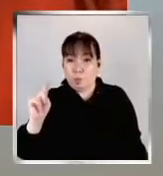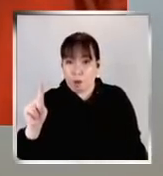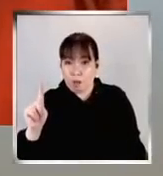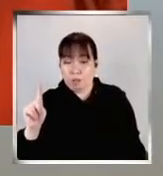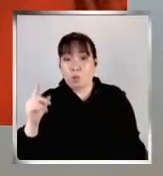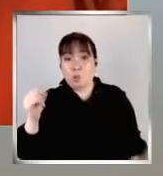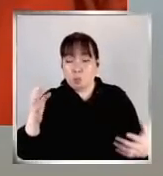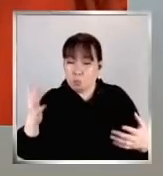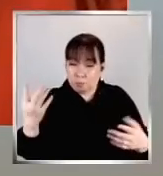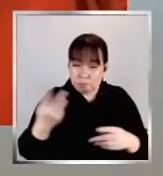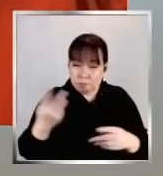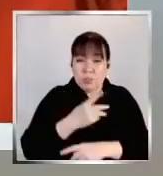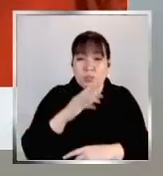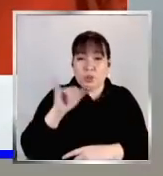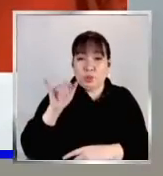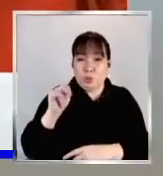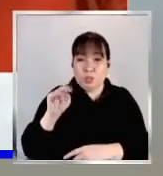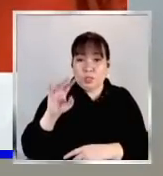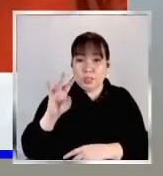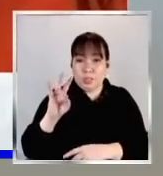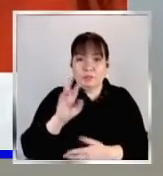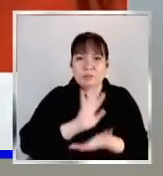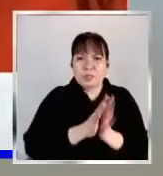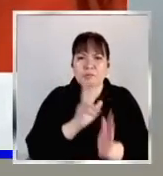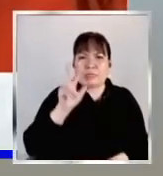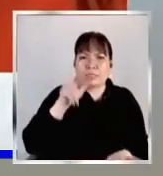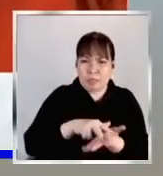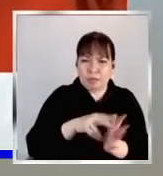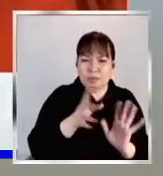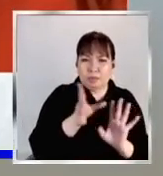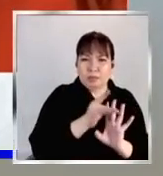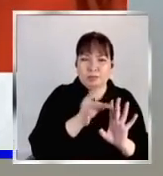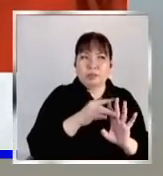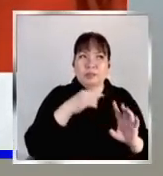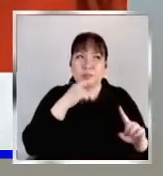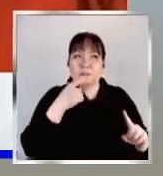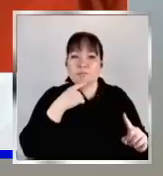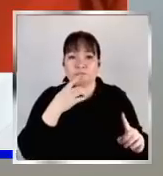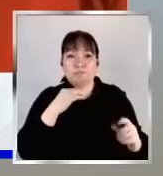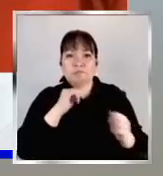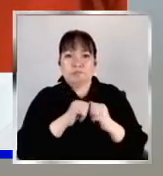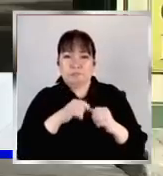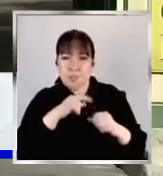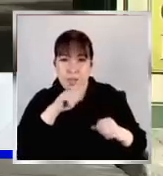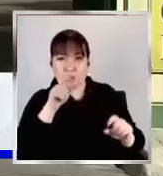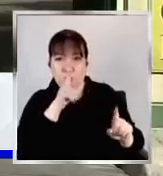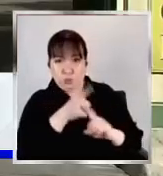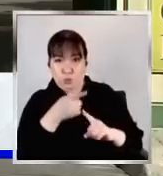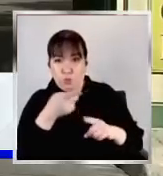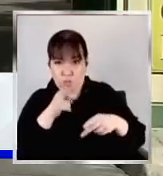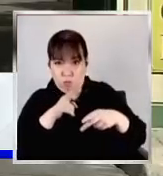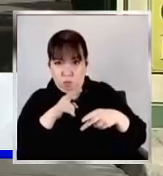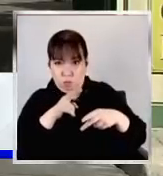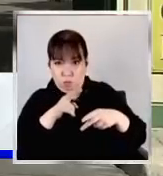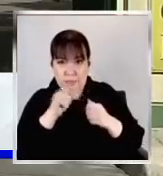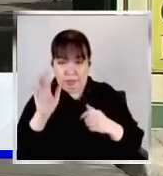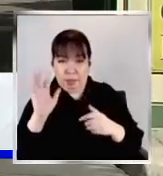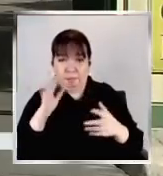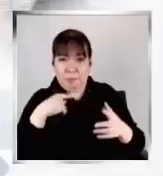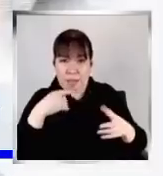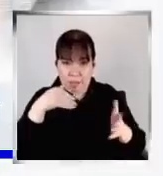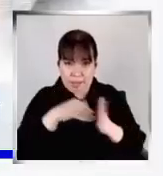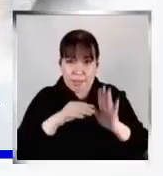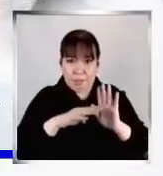confirming na increasing na ulit ang trend? Yes, increasing na yung trend. Ayon naman sa